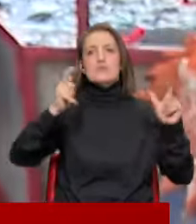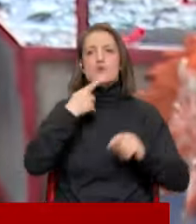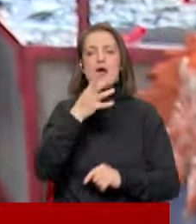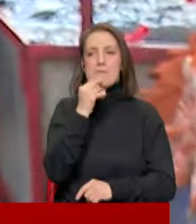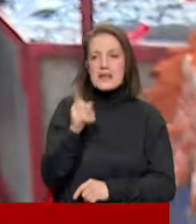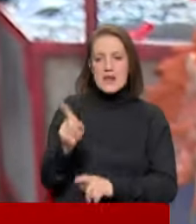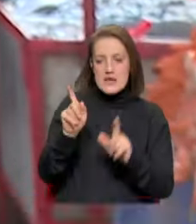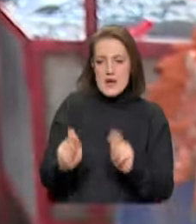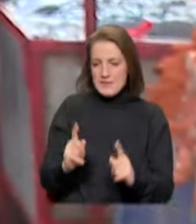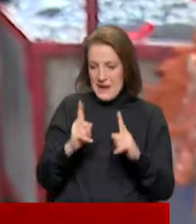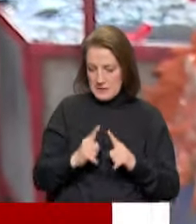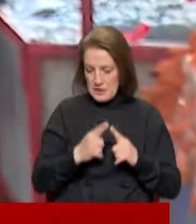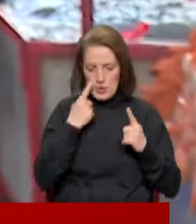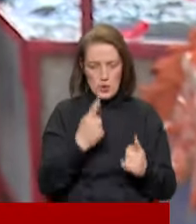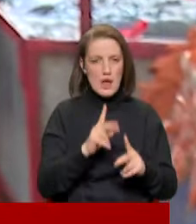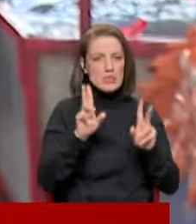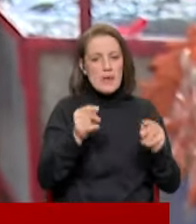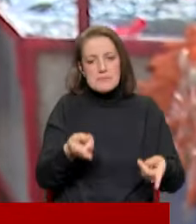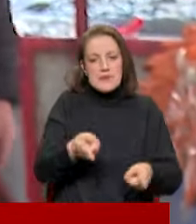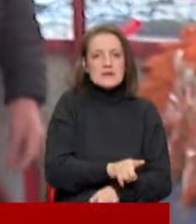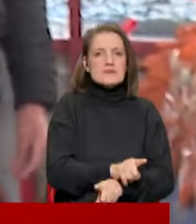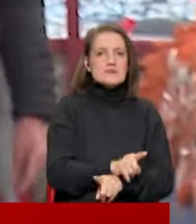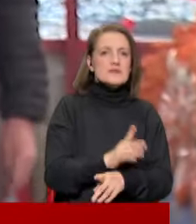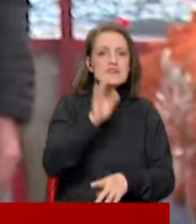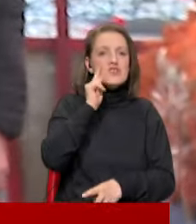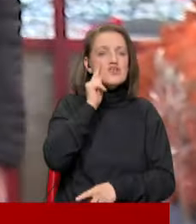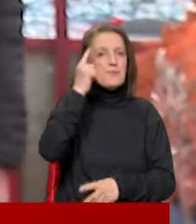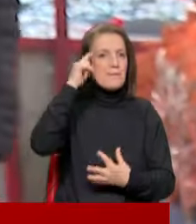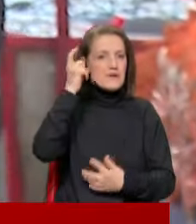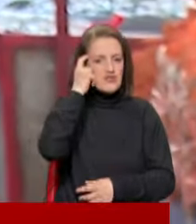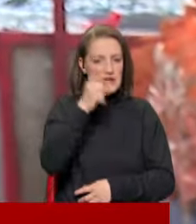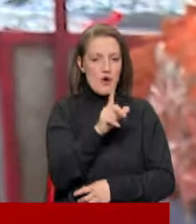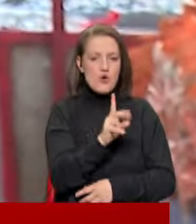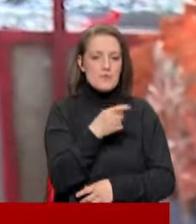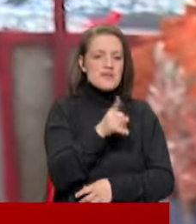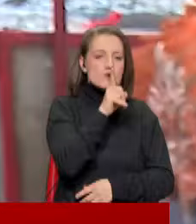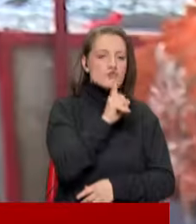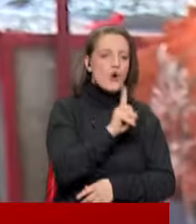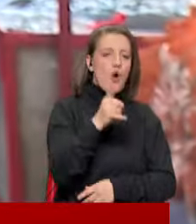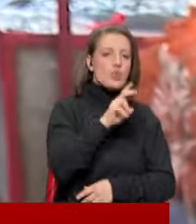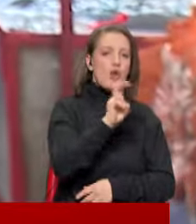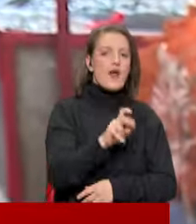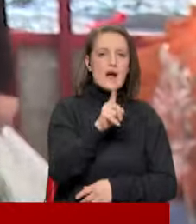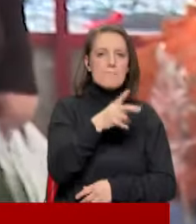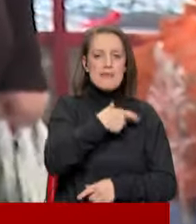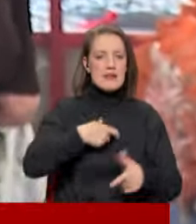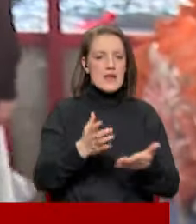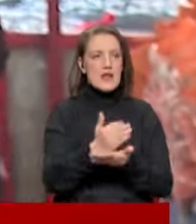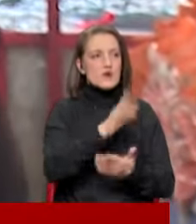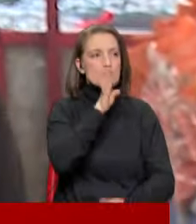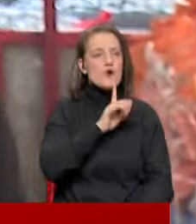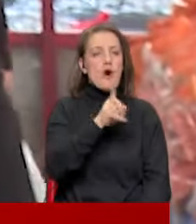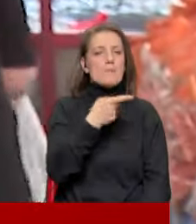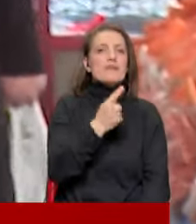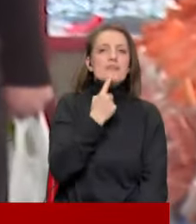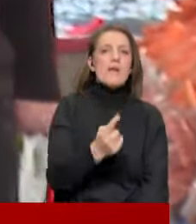ama emeklinin yaptığı hesaba göre tam aksini Çünkü kişi başına 13110 dolara yükselen milli gelir 410.000